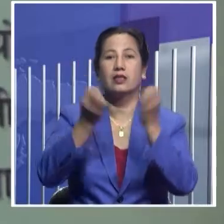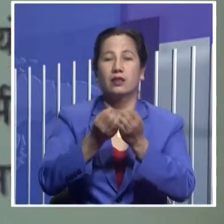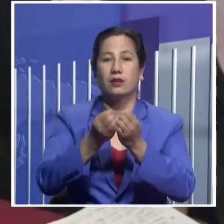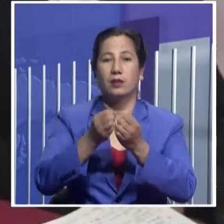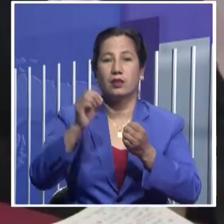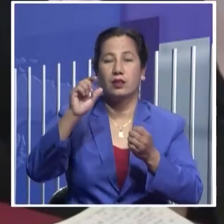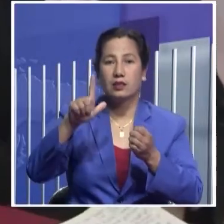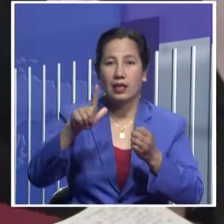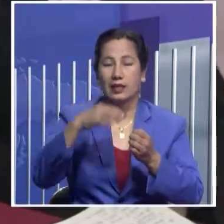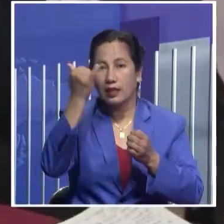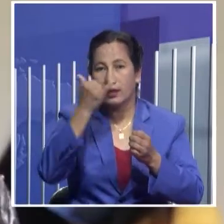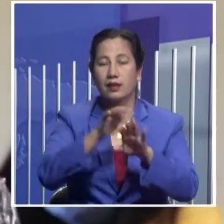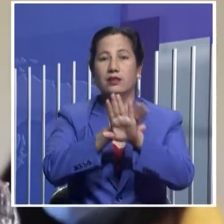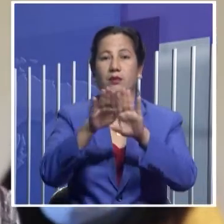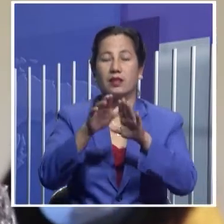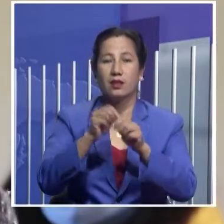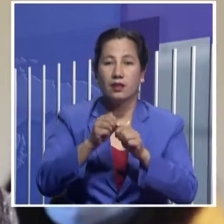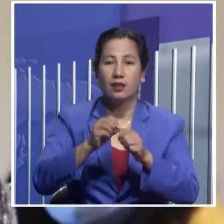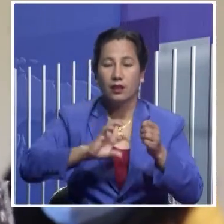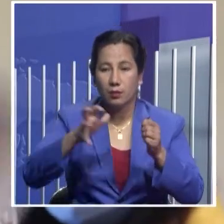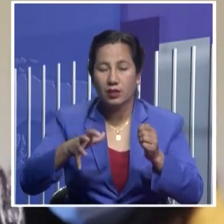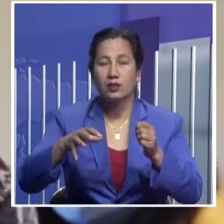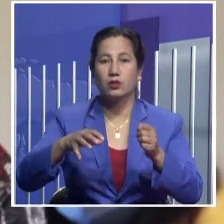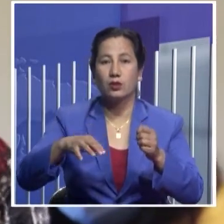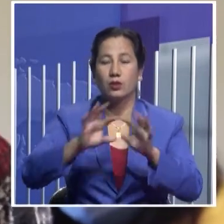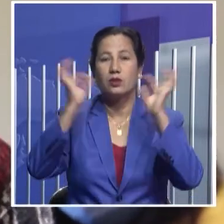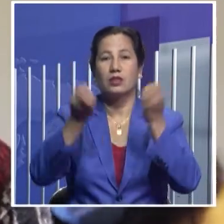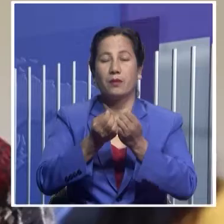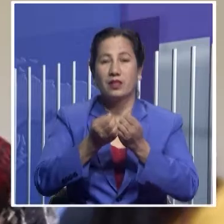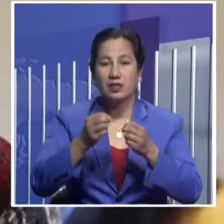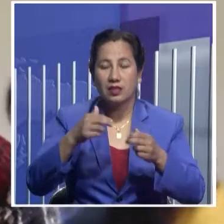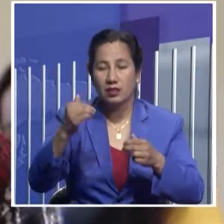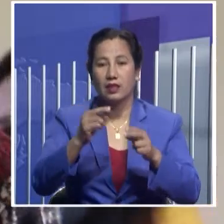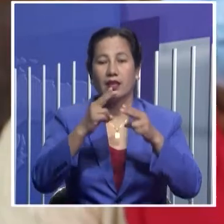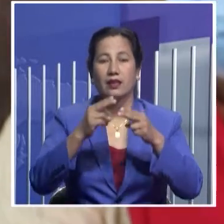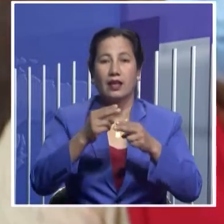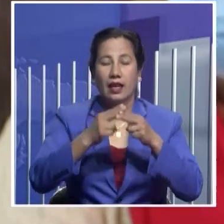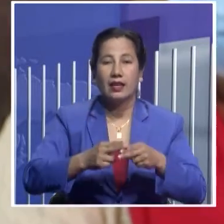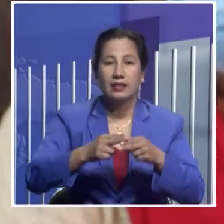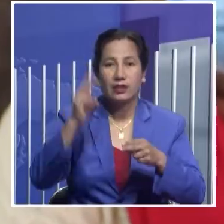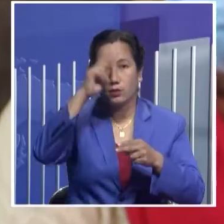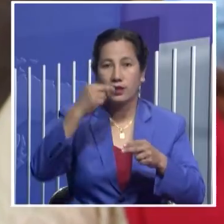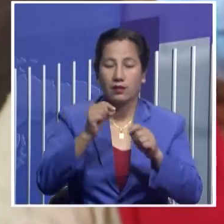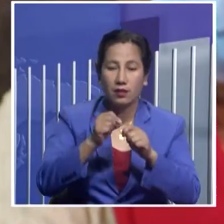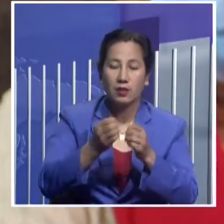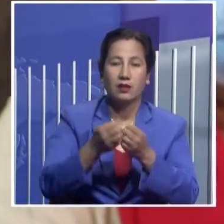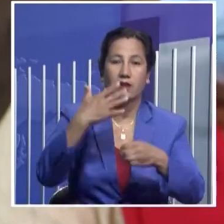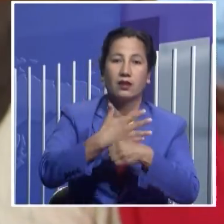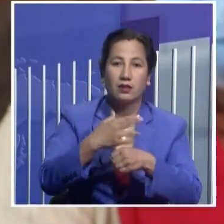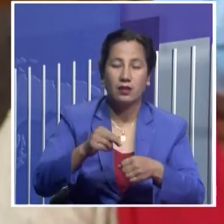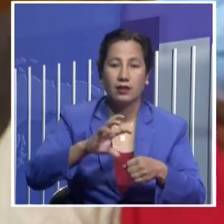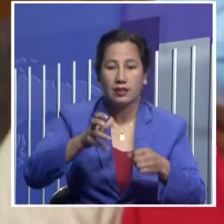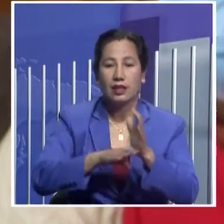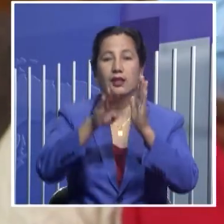सार्वभूत लैङ्गिक समानता कायम गरी प्रदेशको सामाजिक तथा आर्थिक रूपान्तरको आधार निर्माण गर्ने लक्ष्य लिएको छ। प्रदेश तथा